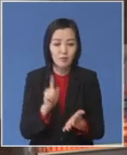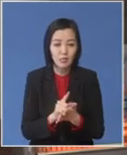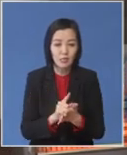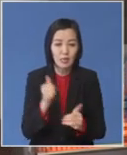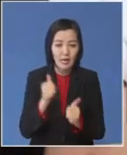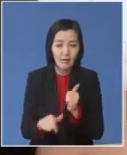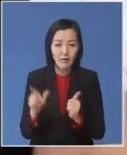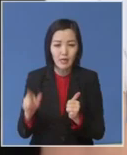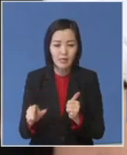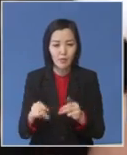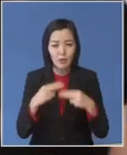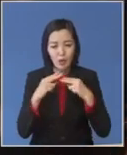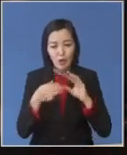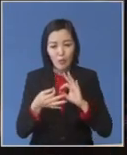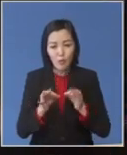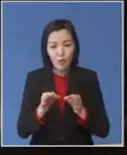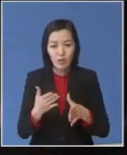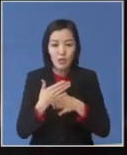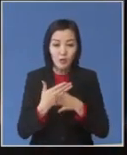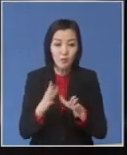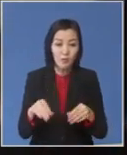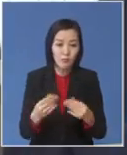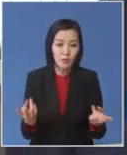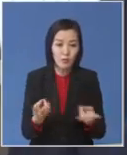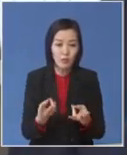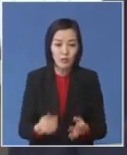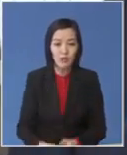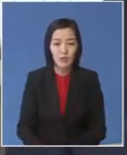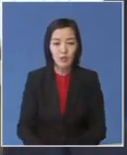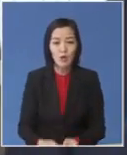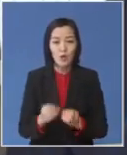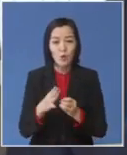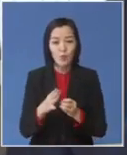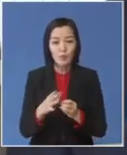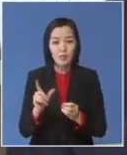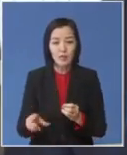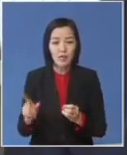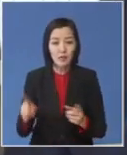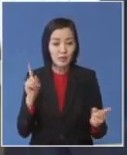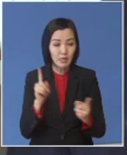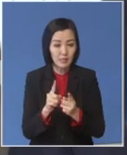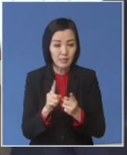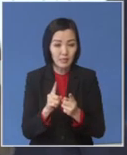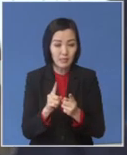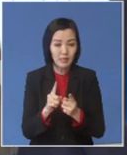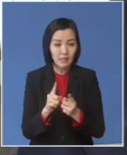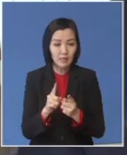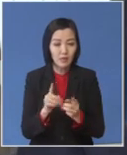әрбір адамды тыңдау, әрі оған көмектесу, дейді ол. 15 адам қабылдадық.